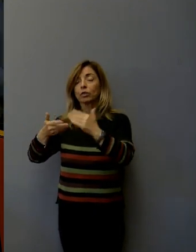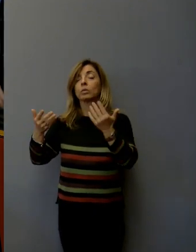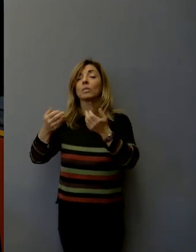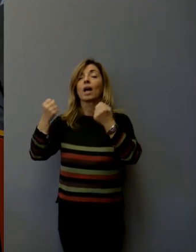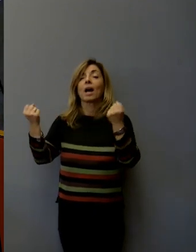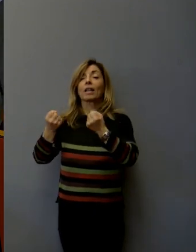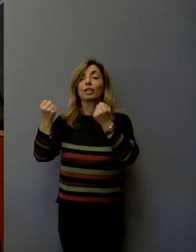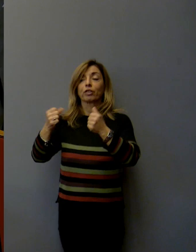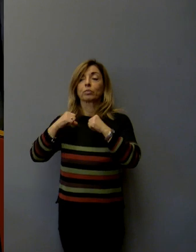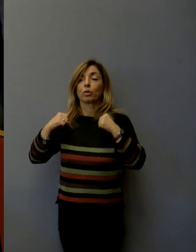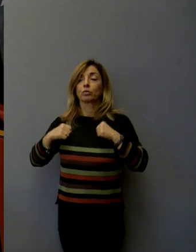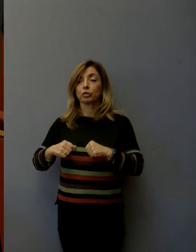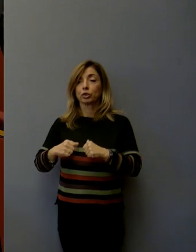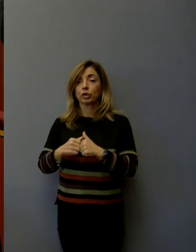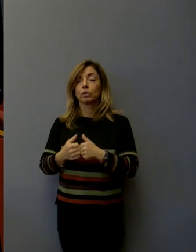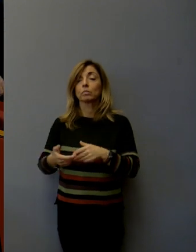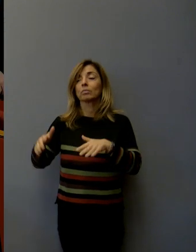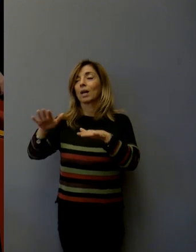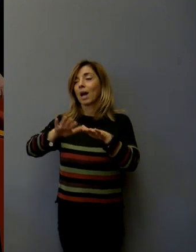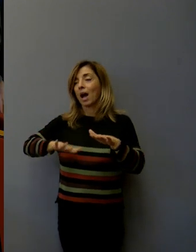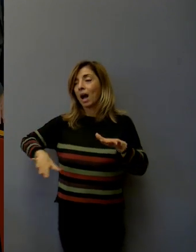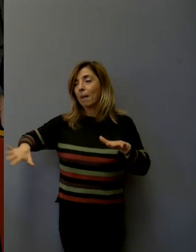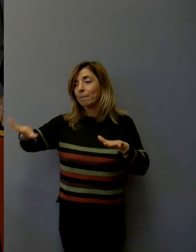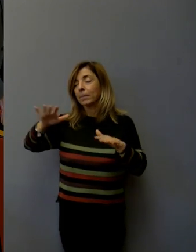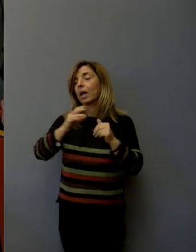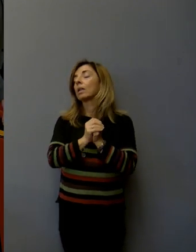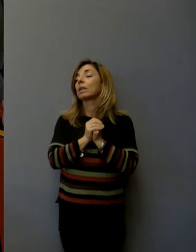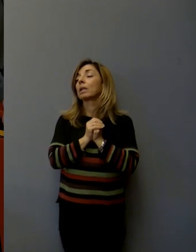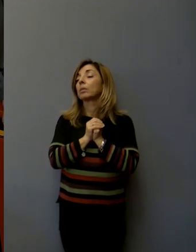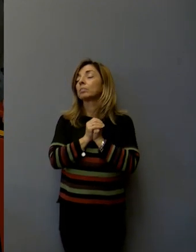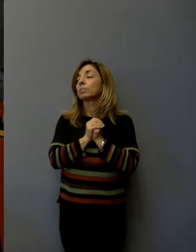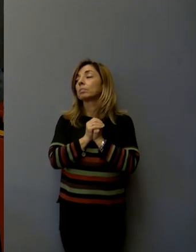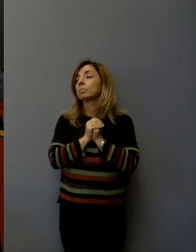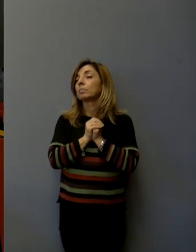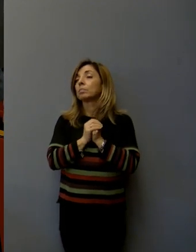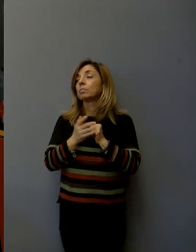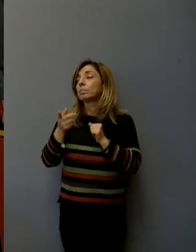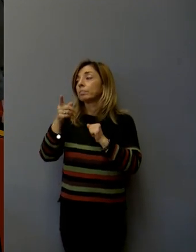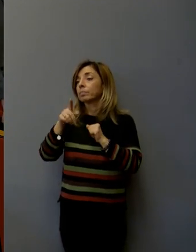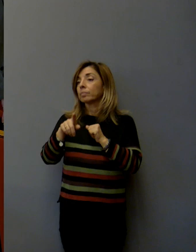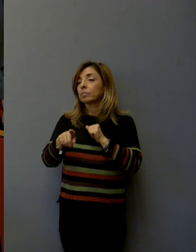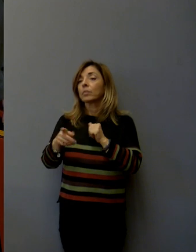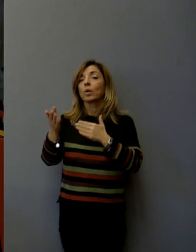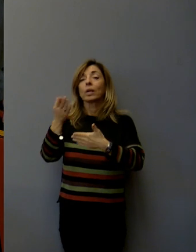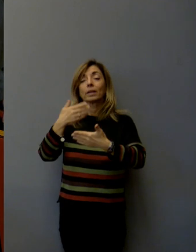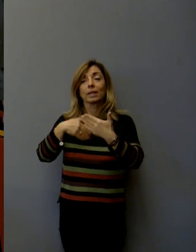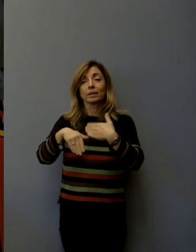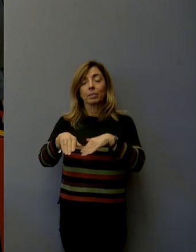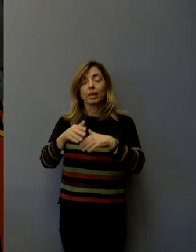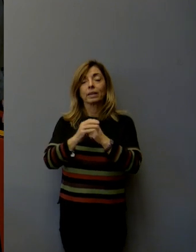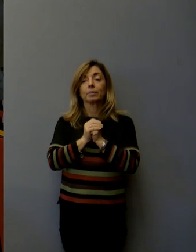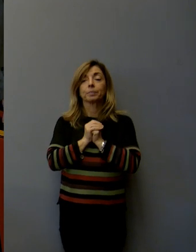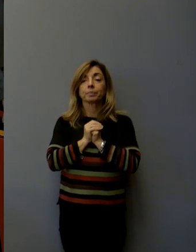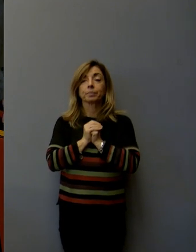civico l'ambiente e le disabilità quindi